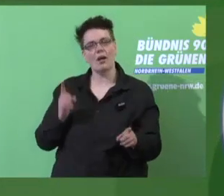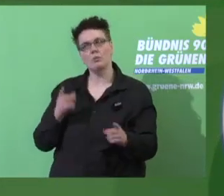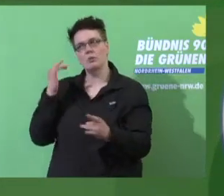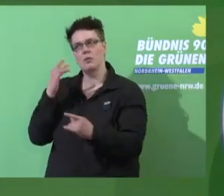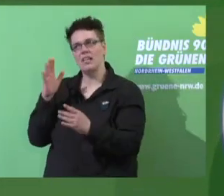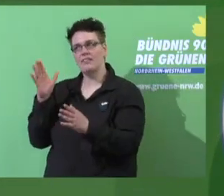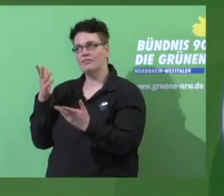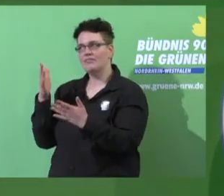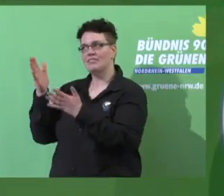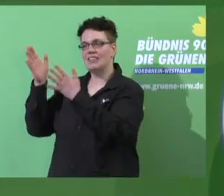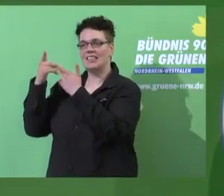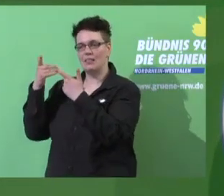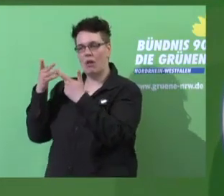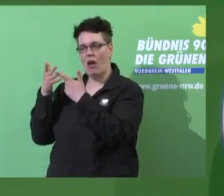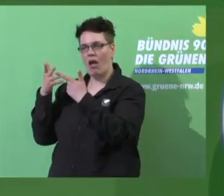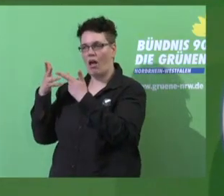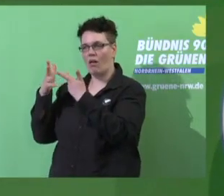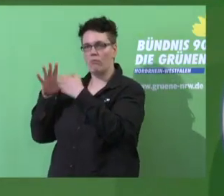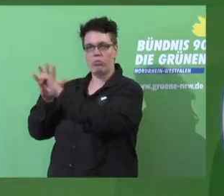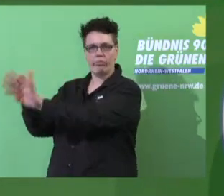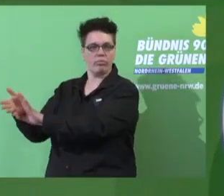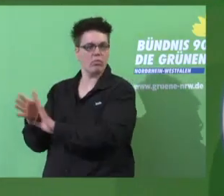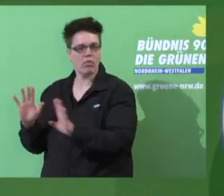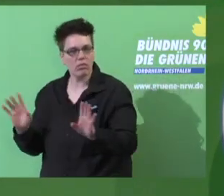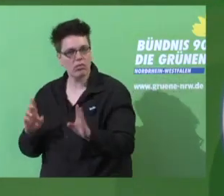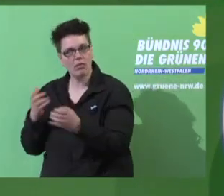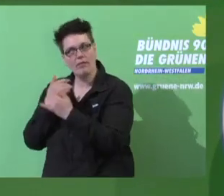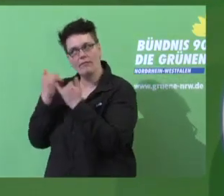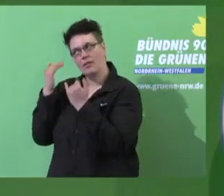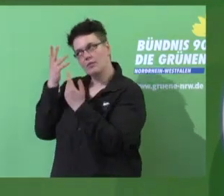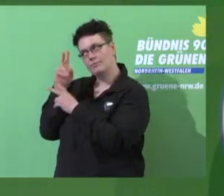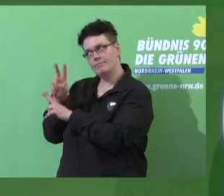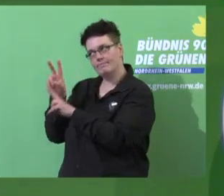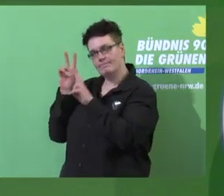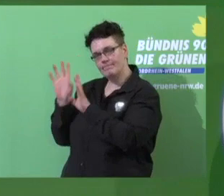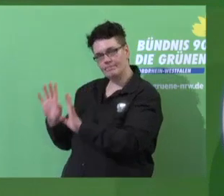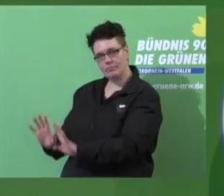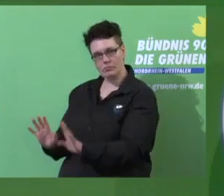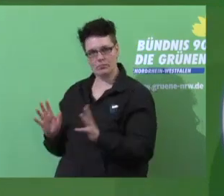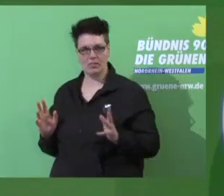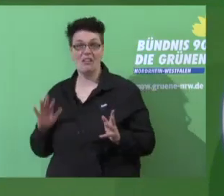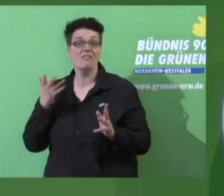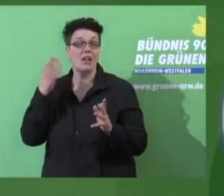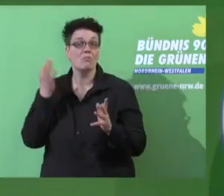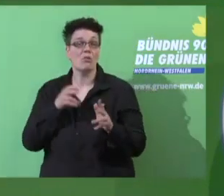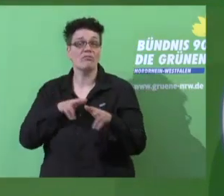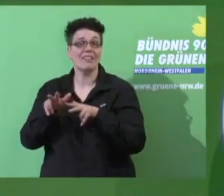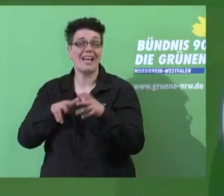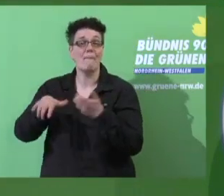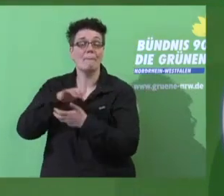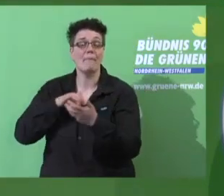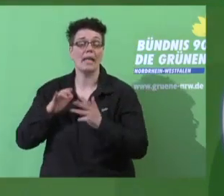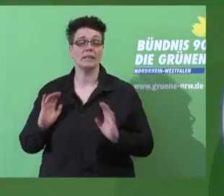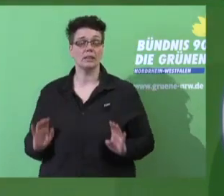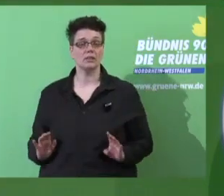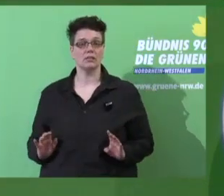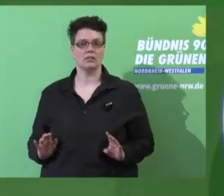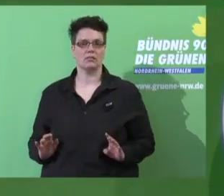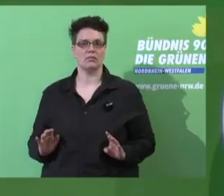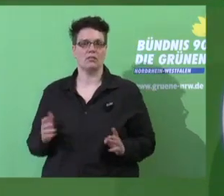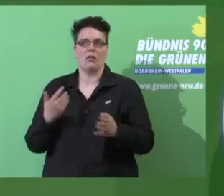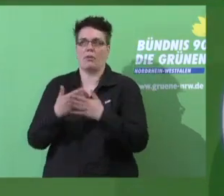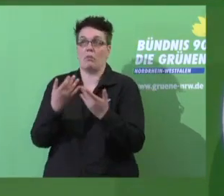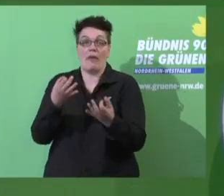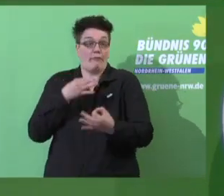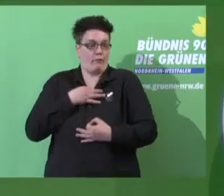man einen völlig anderen Mobilitätsmix, denn für die Verkehrssicherheit macht es für mich keinen Unterschied, ob ich